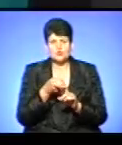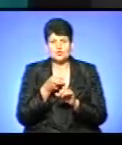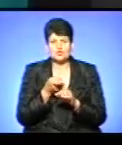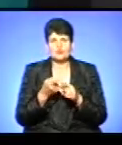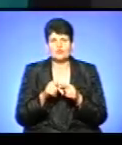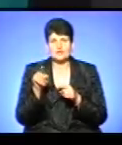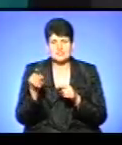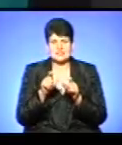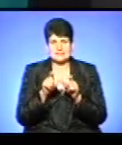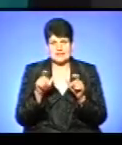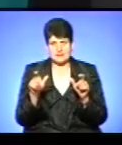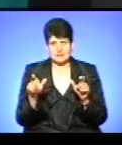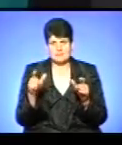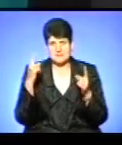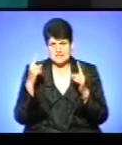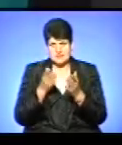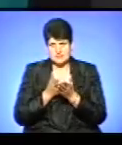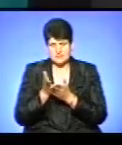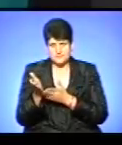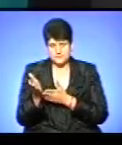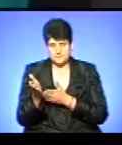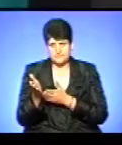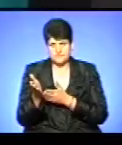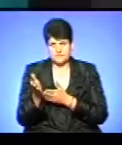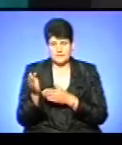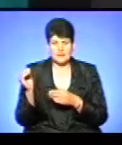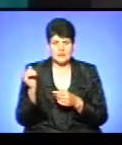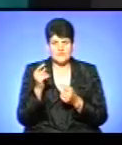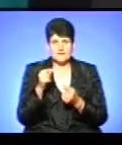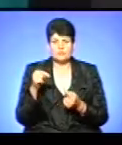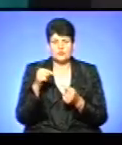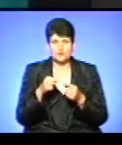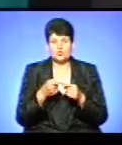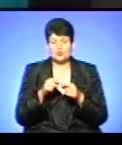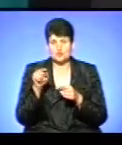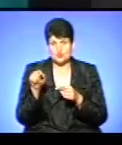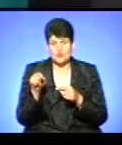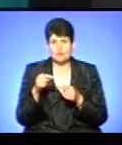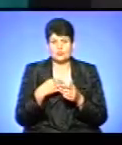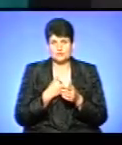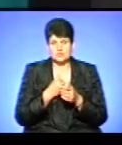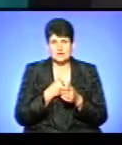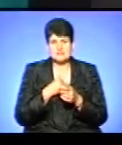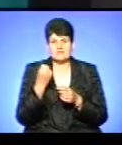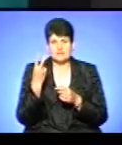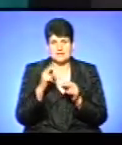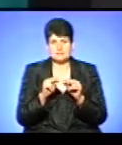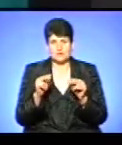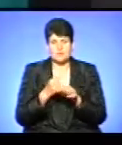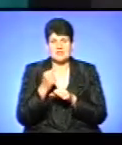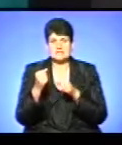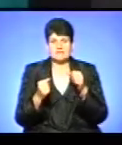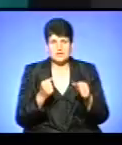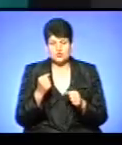таких закладів з мистецьким напрямком. І відповідно до цього ми там 12 педагогів працевлаштували.